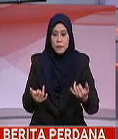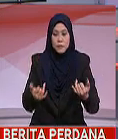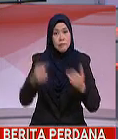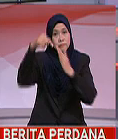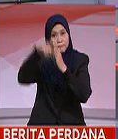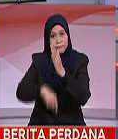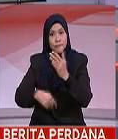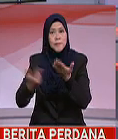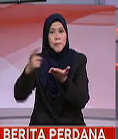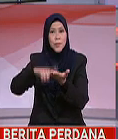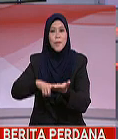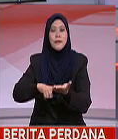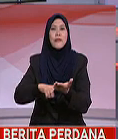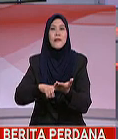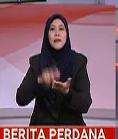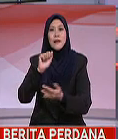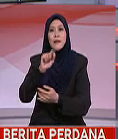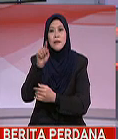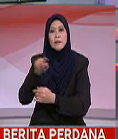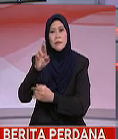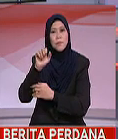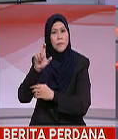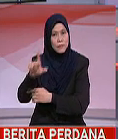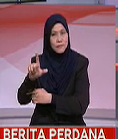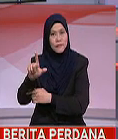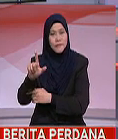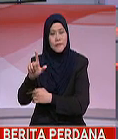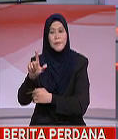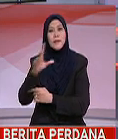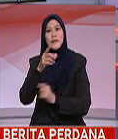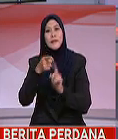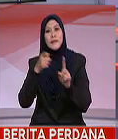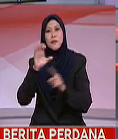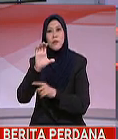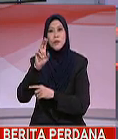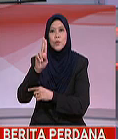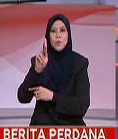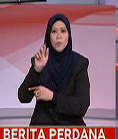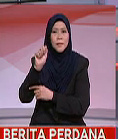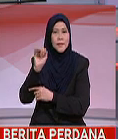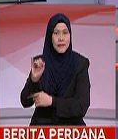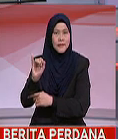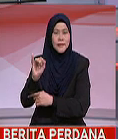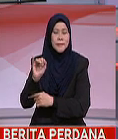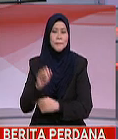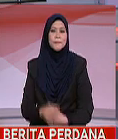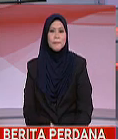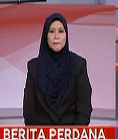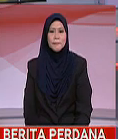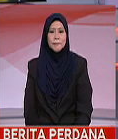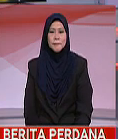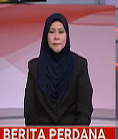terkini, kita bersama wartawan Azrul Faizal Jusoh langsung dari Cukai Kemaman. Azrul.